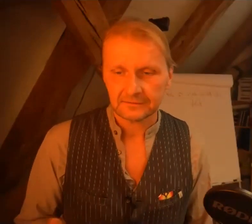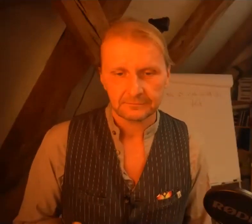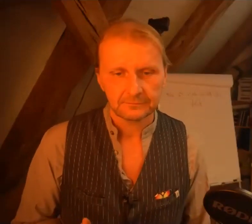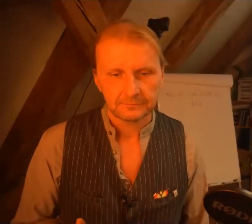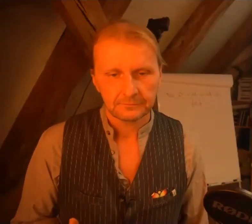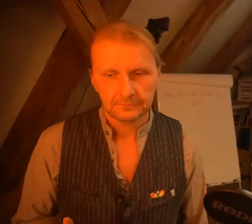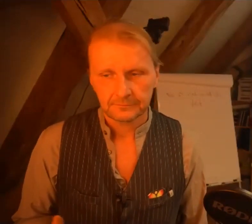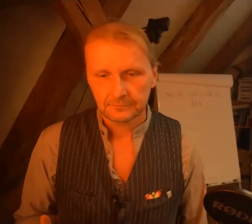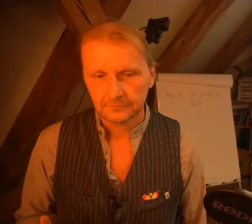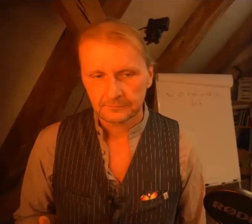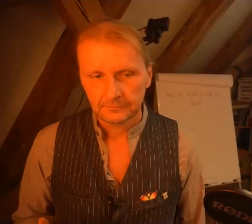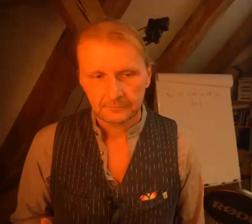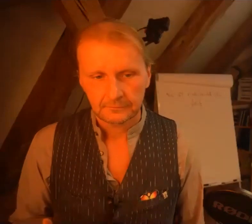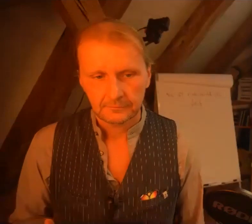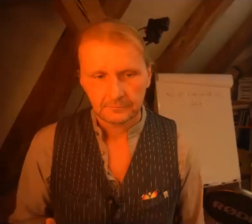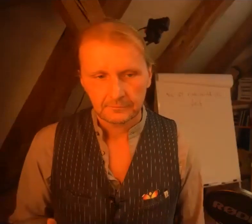irrsinnig.